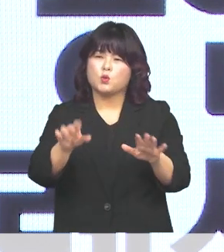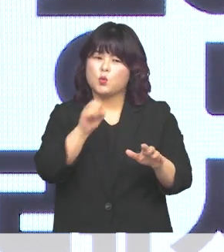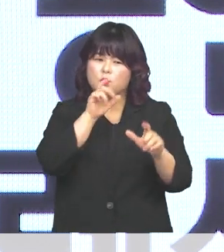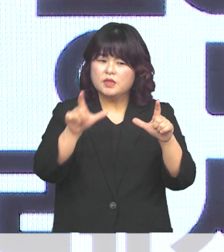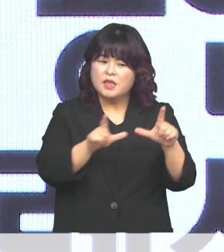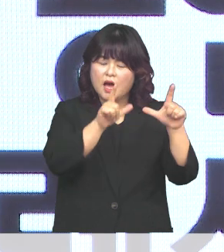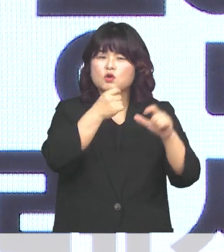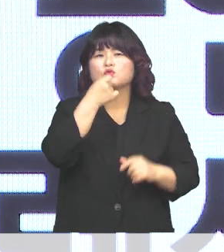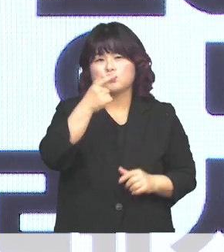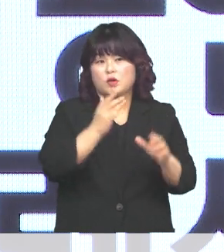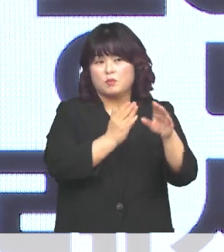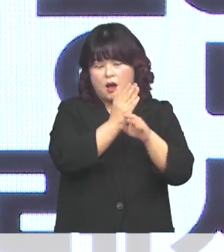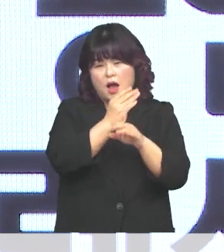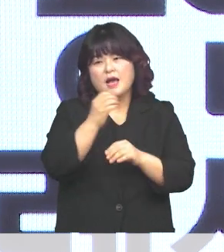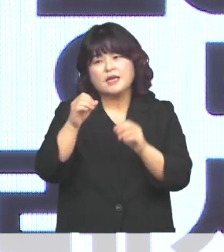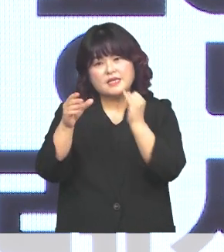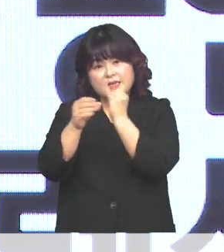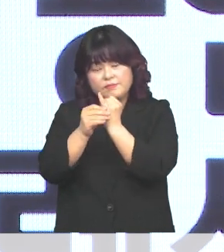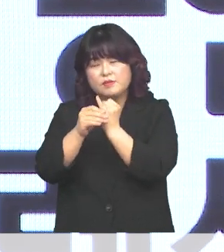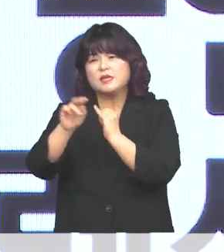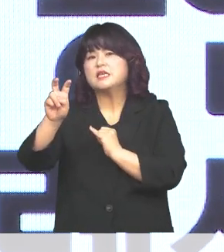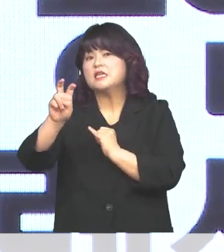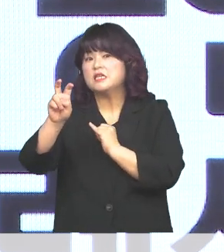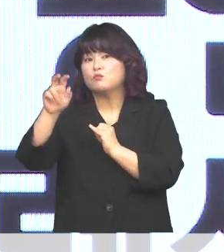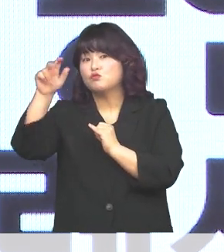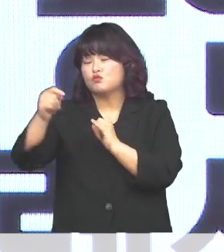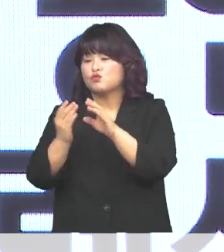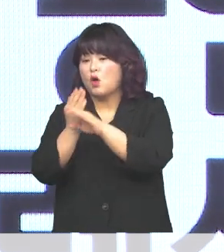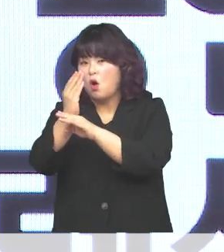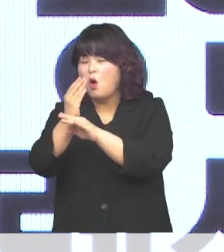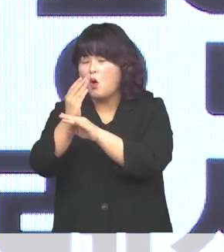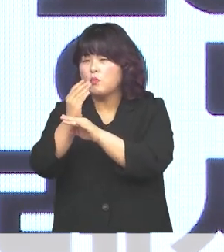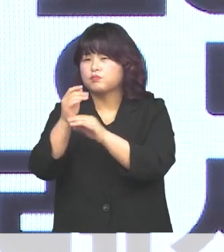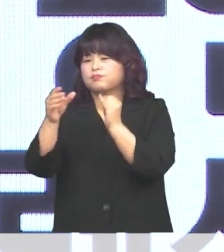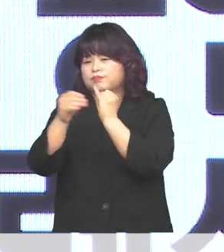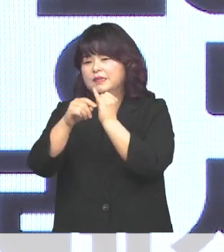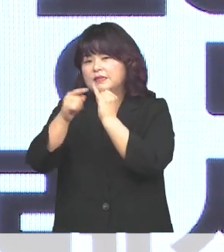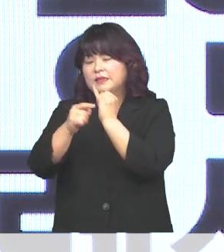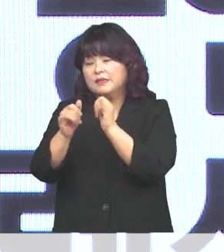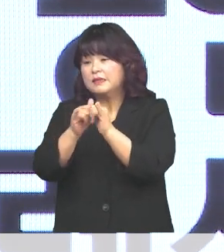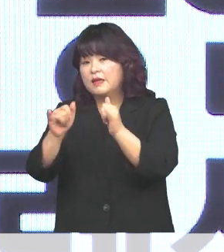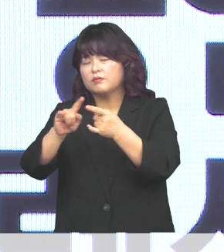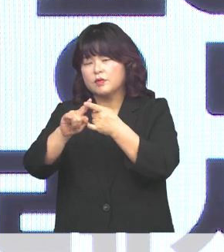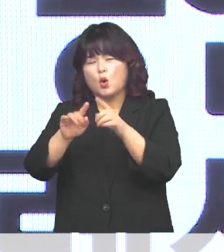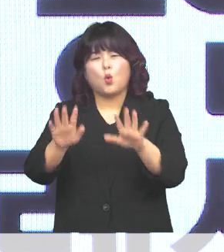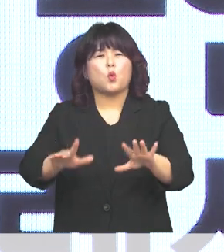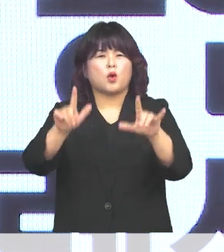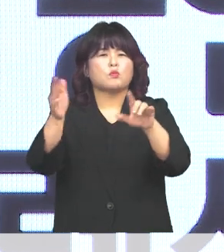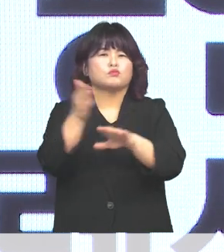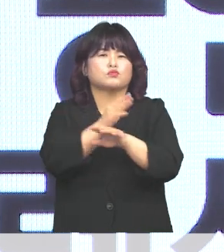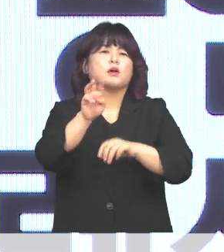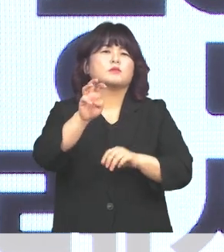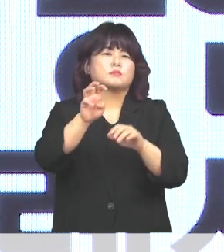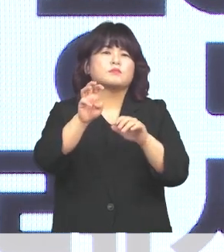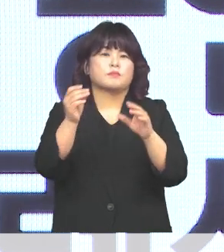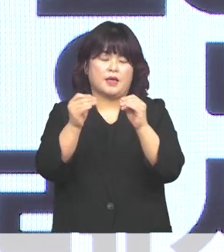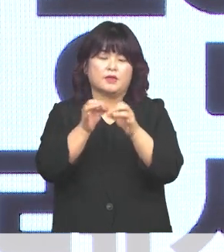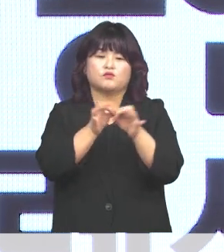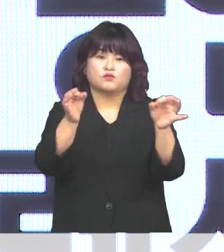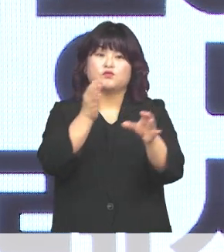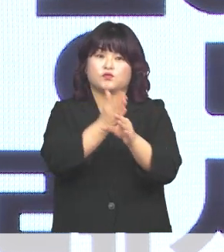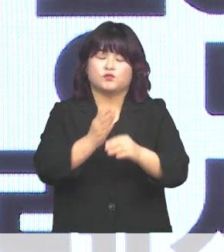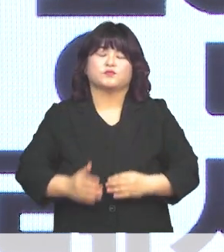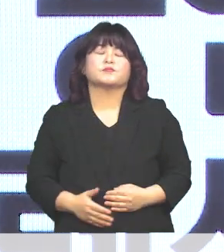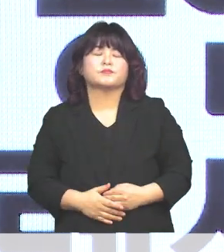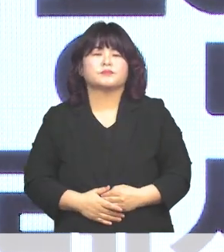6개월 이상 거주하는 임신 20주 이상의 임산부들에게 올해부터 30만 원의 지원금을